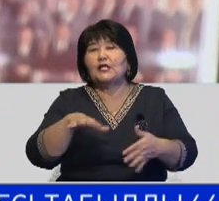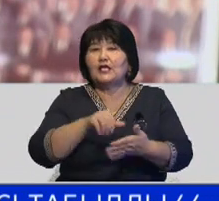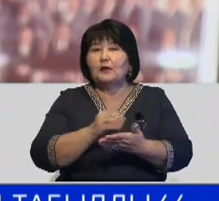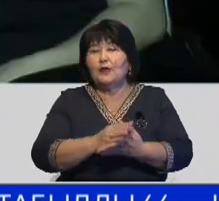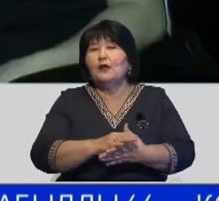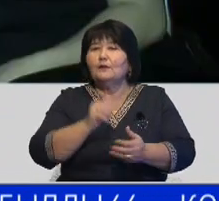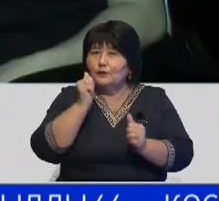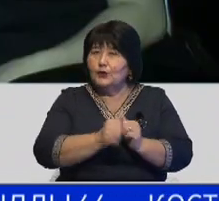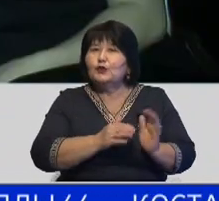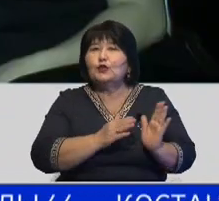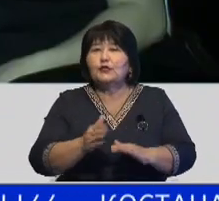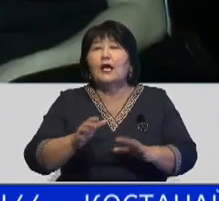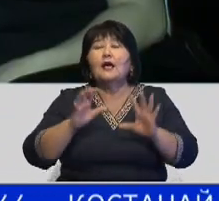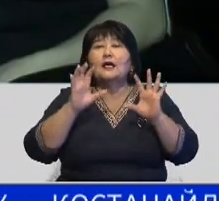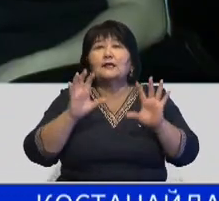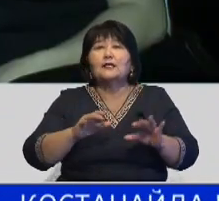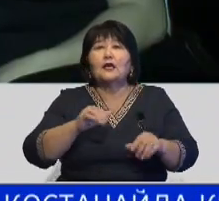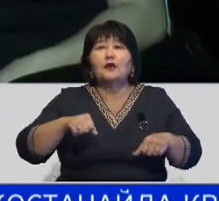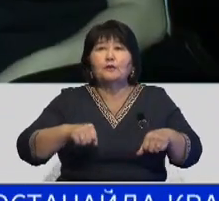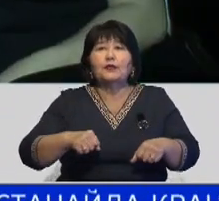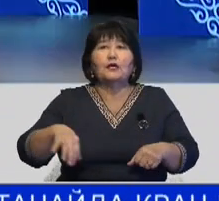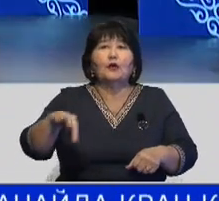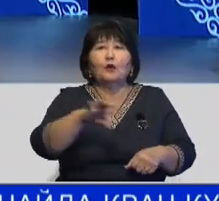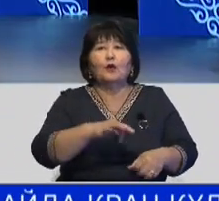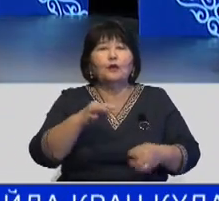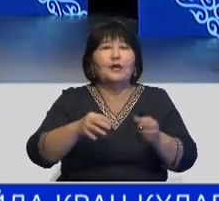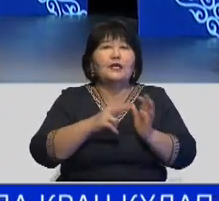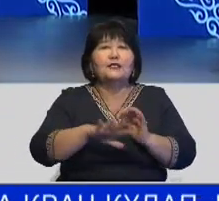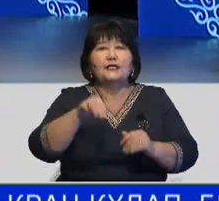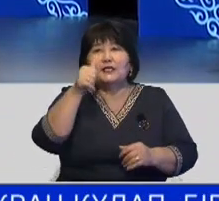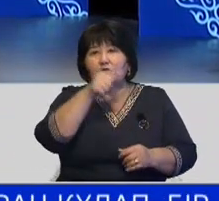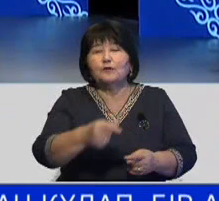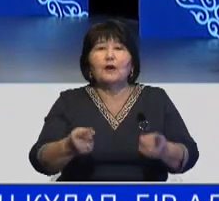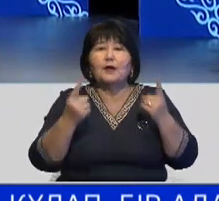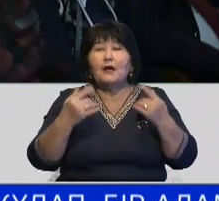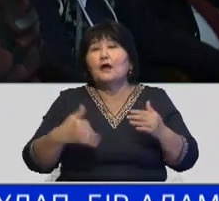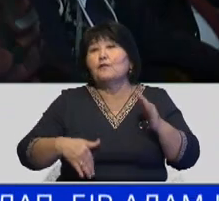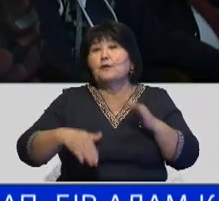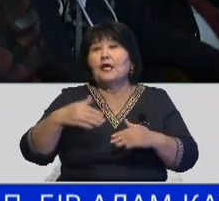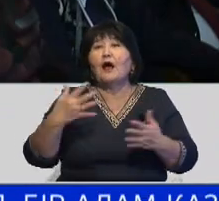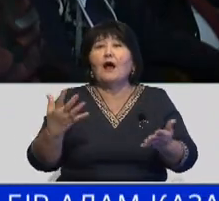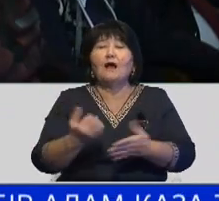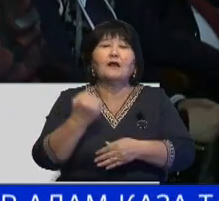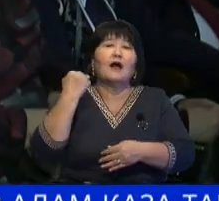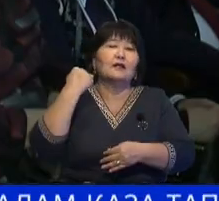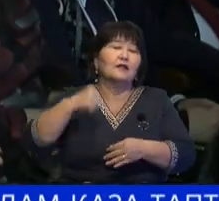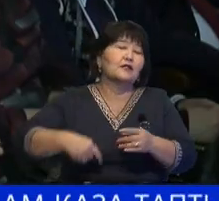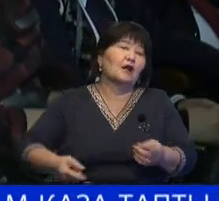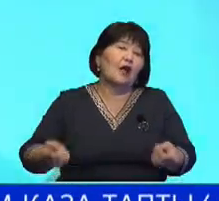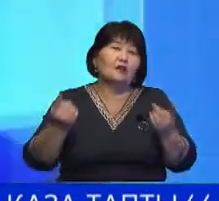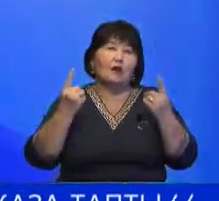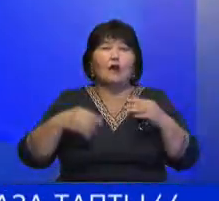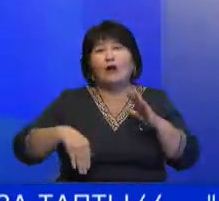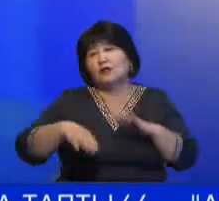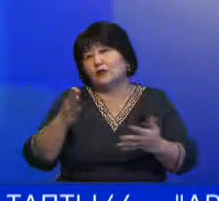келеді үздіксіз. Заң пәрменін берік ұстаған облыс сотының 85 жылдық белесі биік, алған асуы асқаралы.